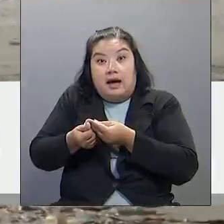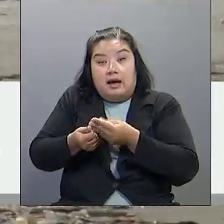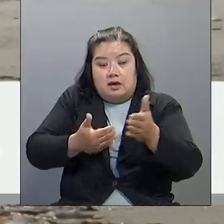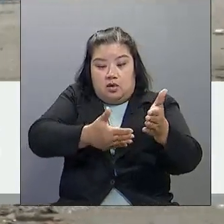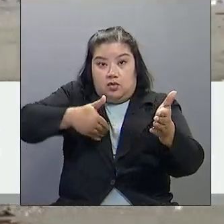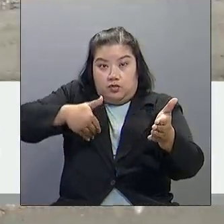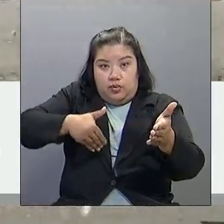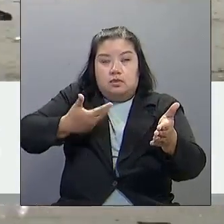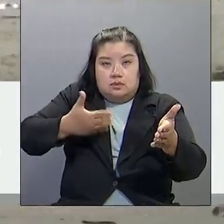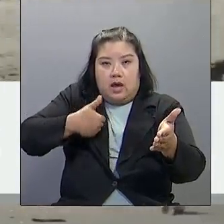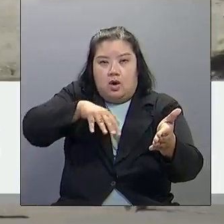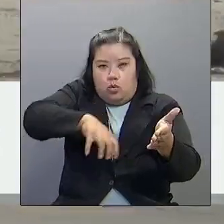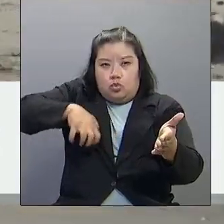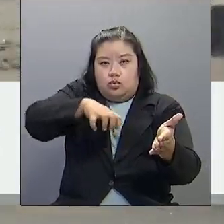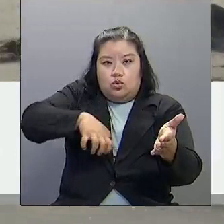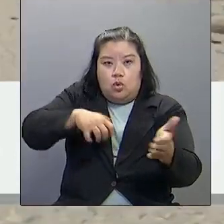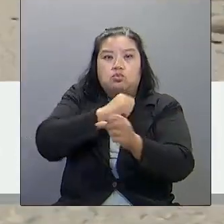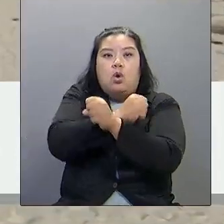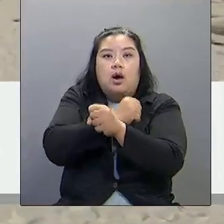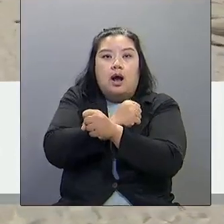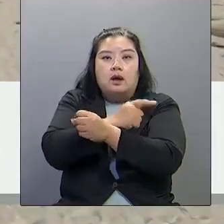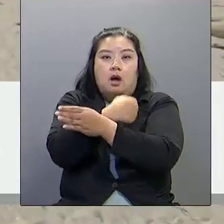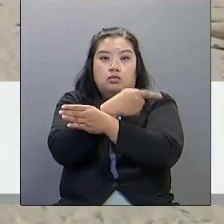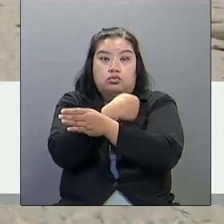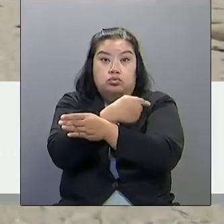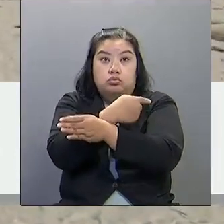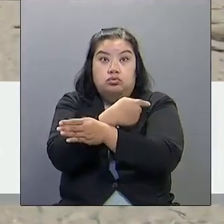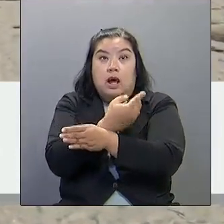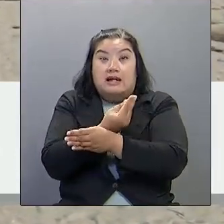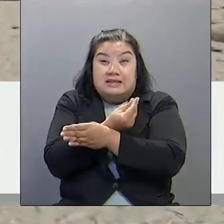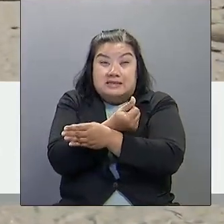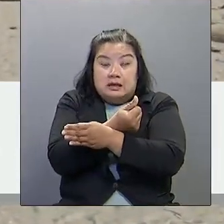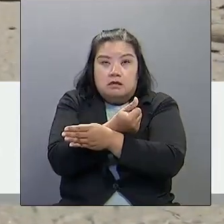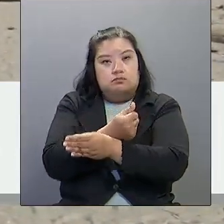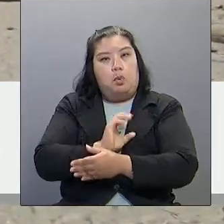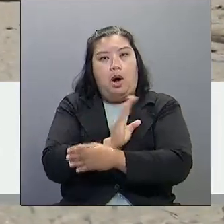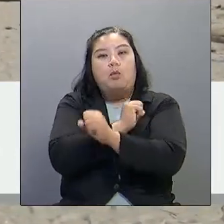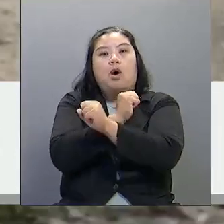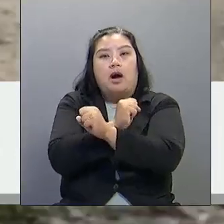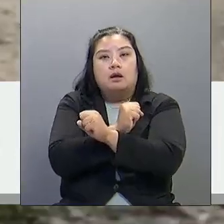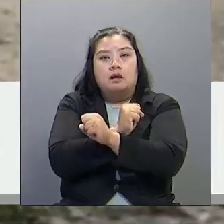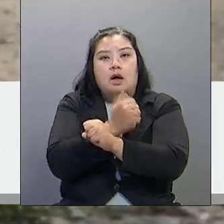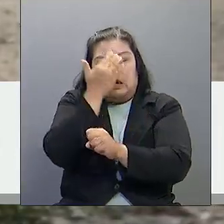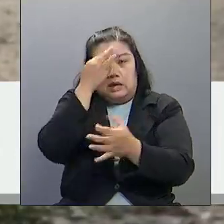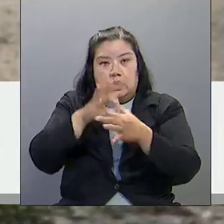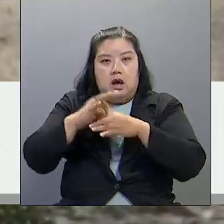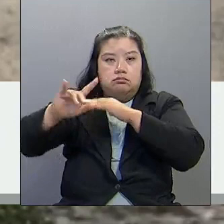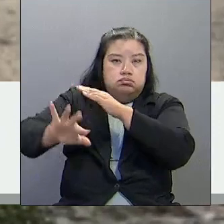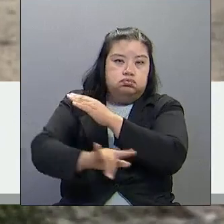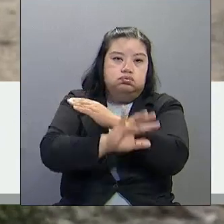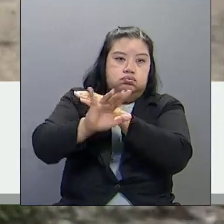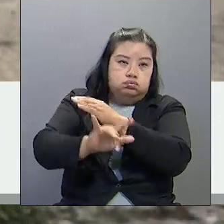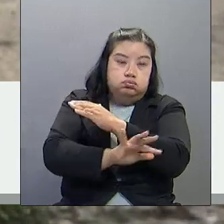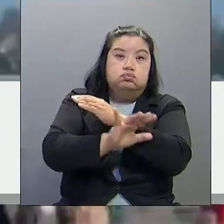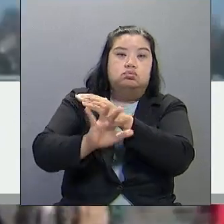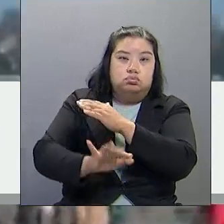างเสือเรือออกเพื่อไม่ให้ใบจักรและหางเสือจมอยู่ในทรายริมชายหาดจากคลื่นที่พัดเข้าหาชายหาดอยู่ตลอดเ